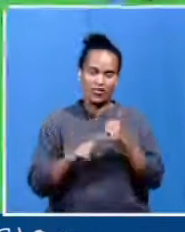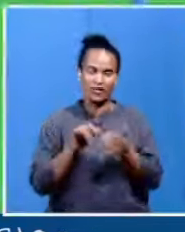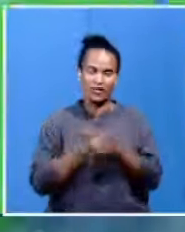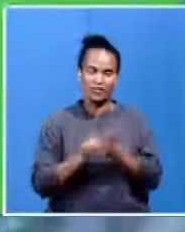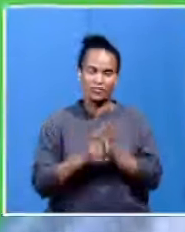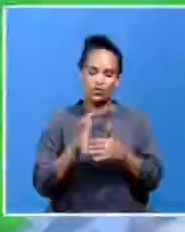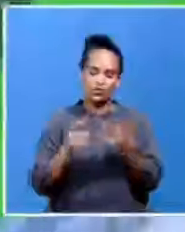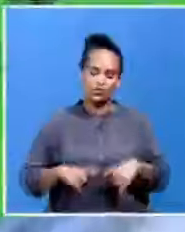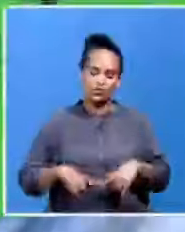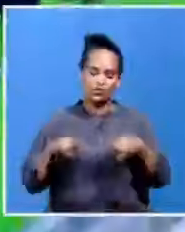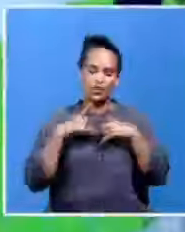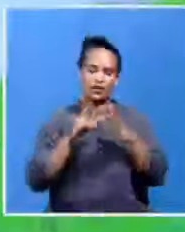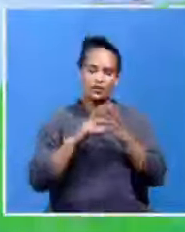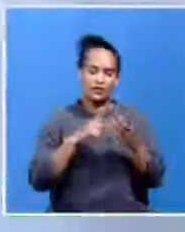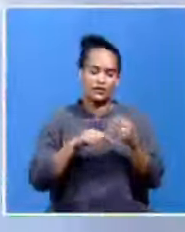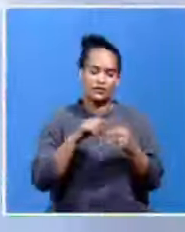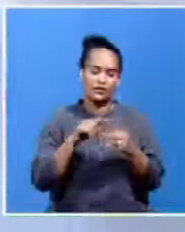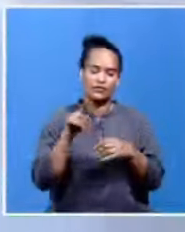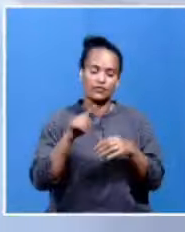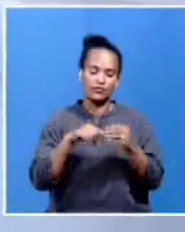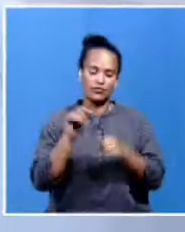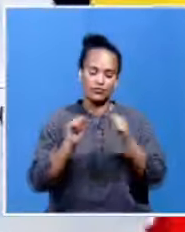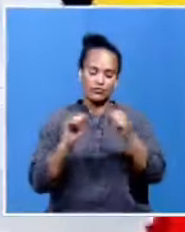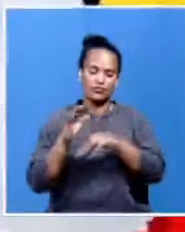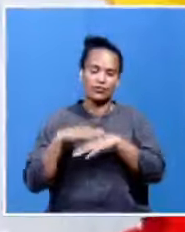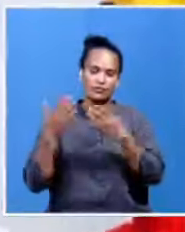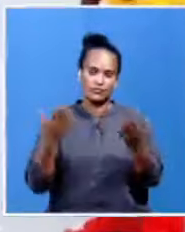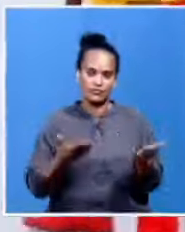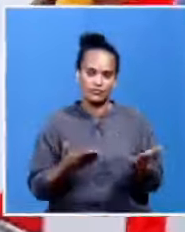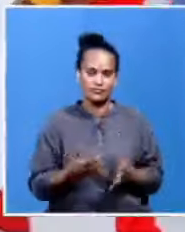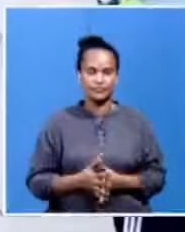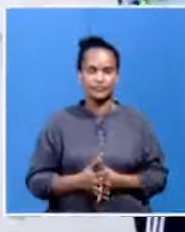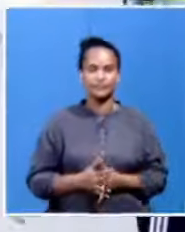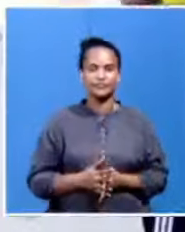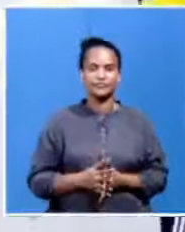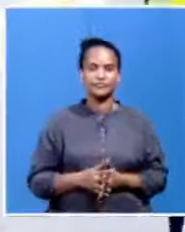كل نبراي كتما مقالين كبابيان أب تود در نكسات فتصويعم